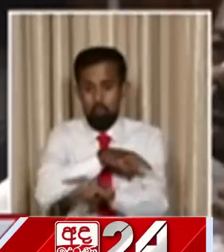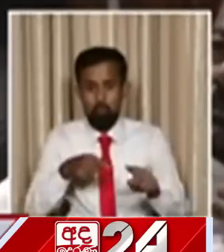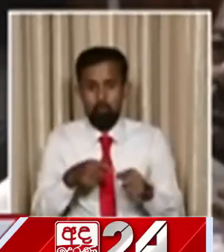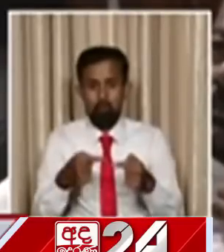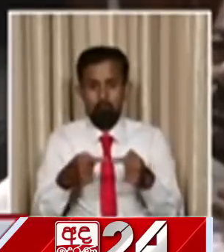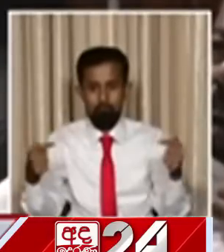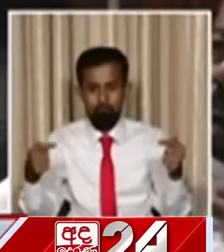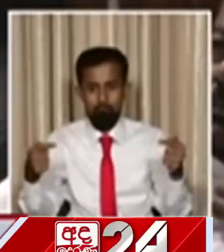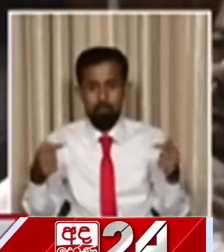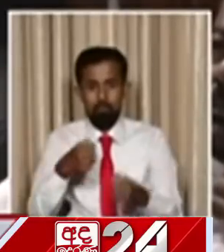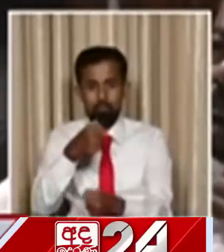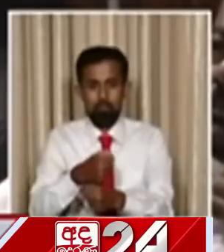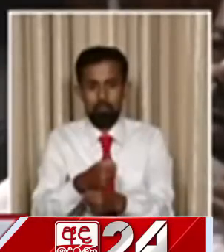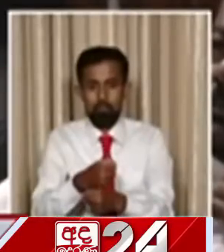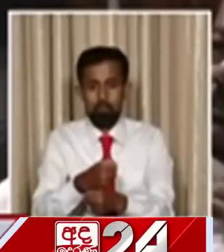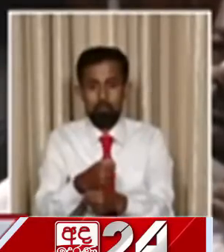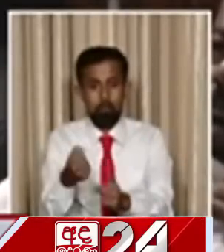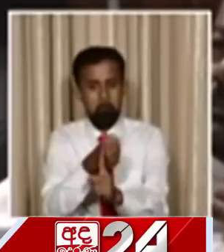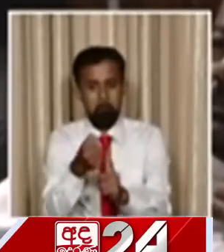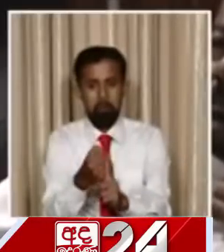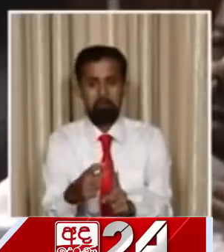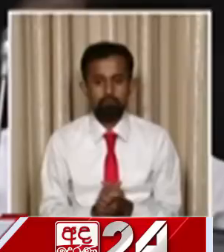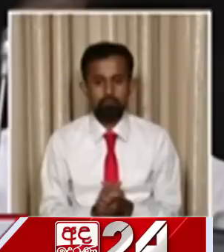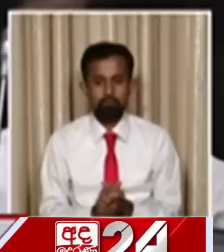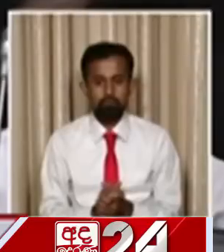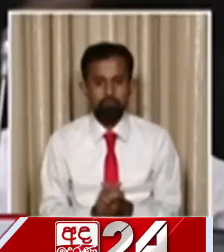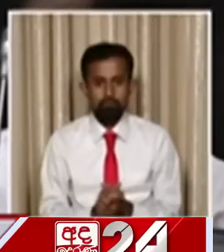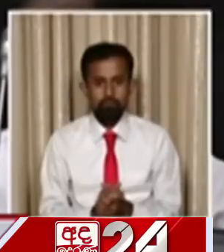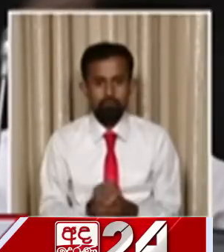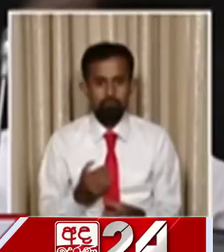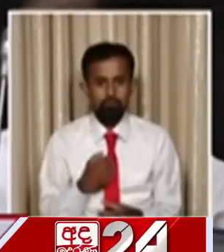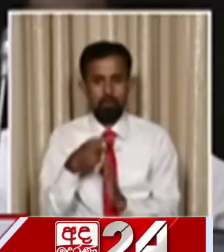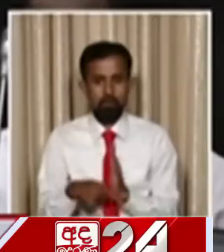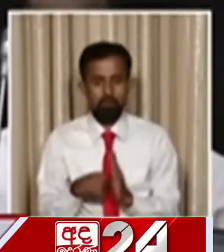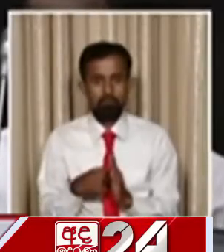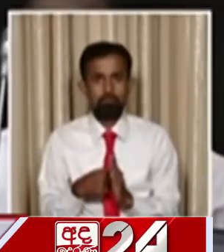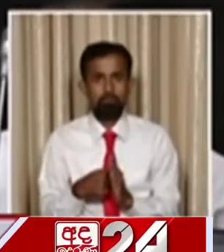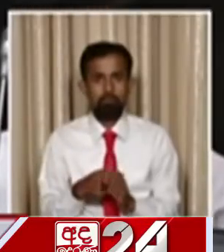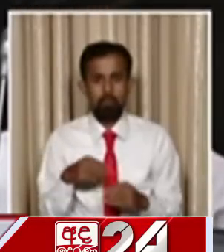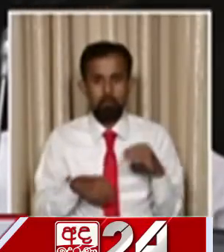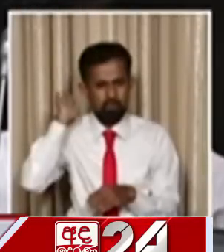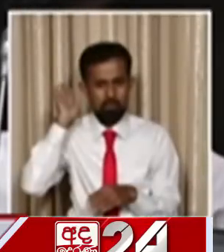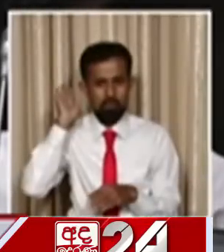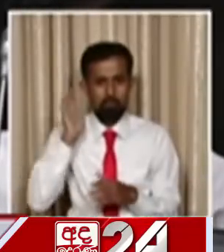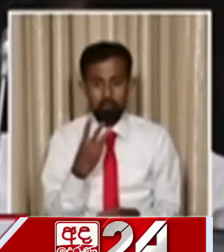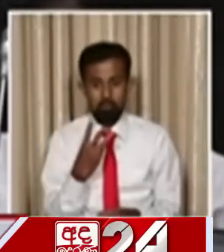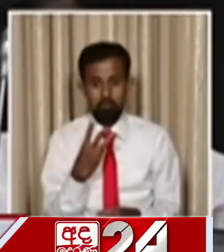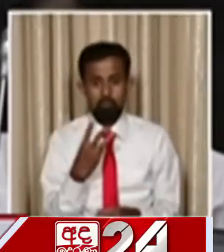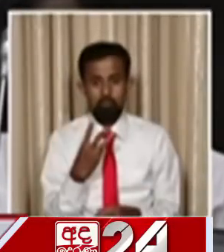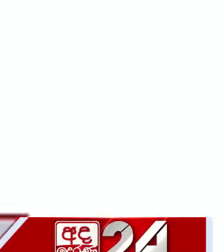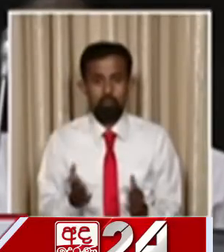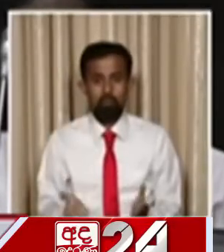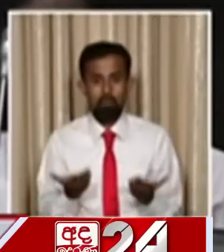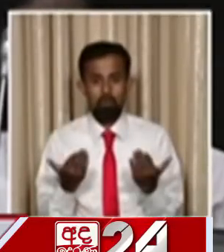කෙරෙහිව ආණ්ඩුවර බලපෑම් කරන්න කියලා දැඩි ඉල්ලීම කරනවා. මම හිතනවා ලංකා දේශපාලන ඉතිහාසයේ දින තුනක්